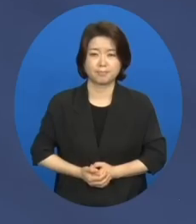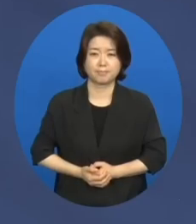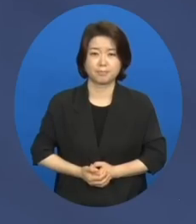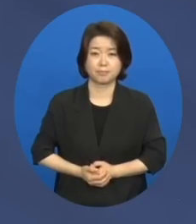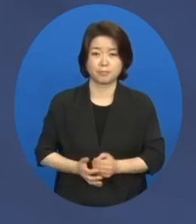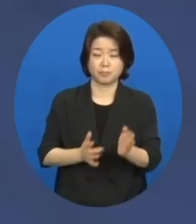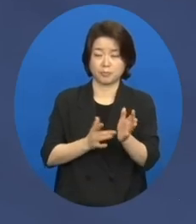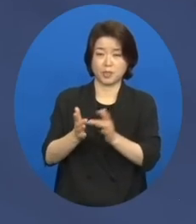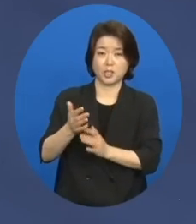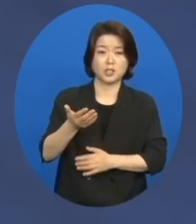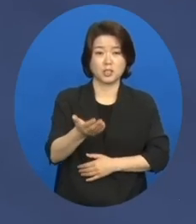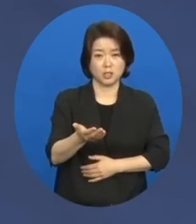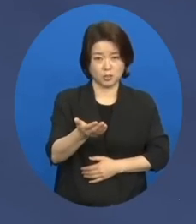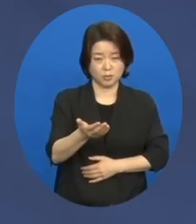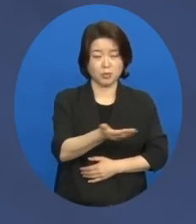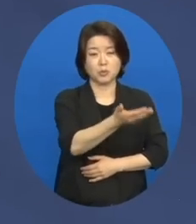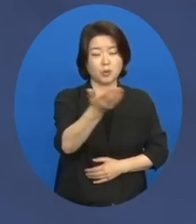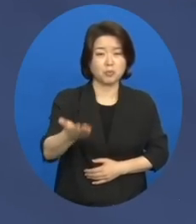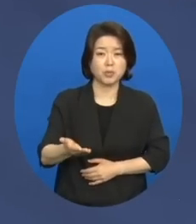예수님은 여러분의 누구예요?